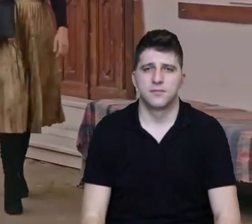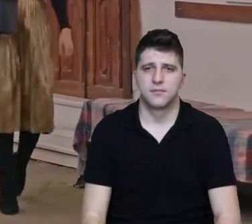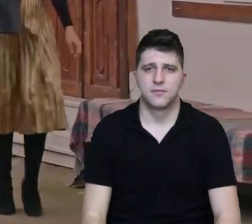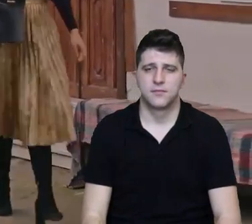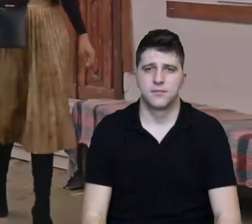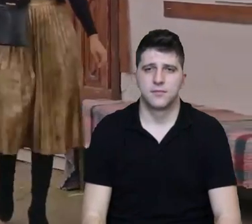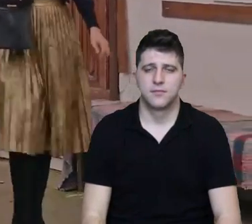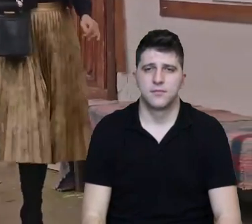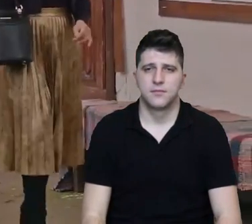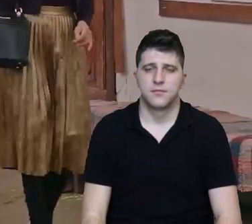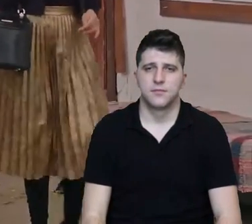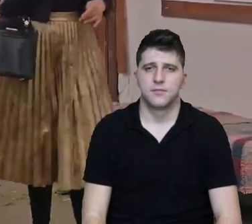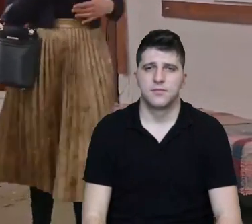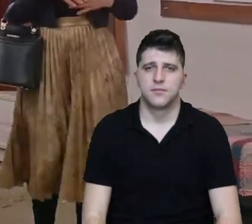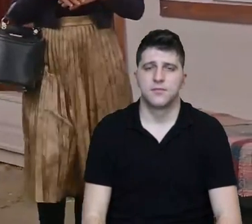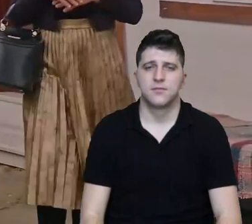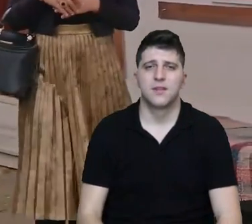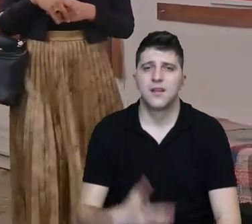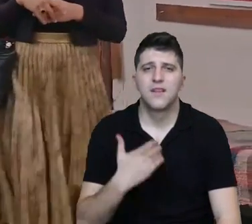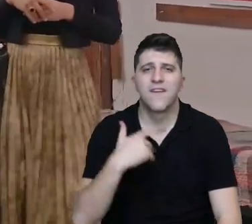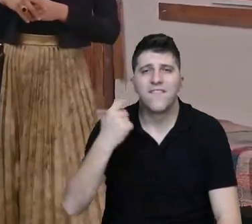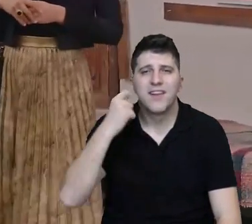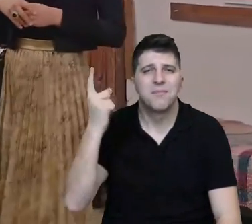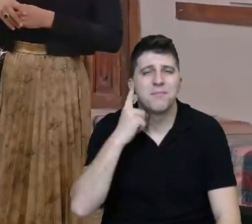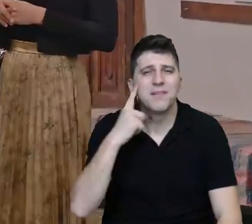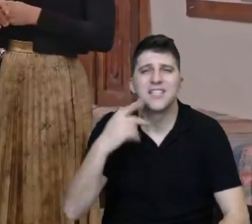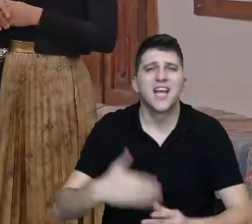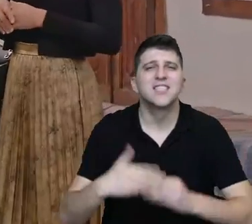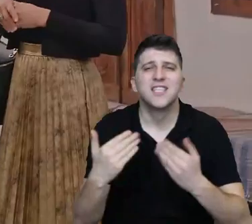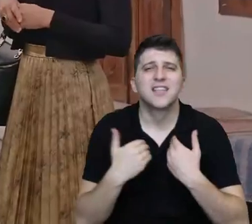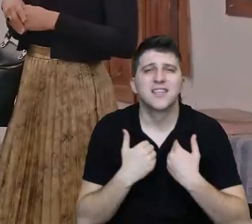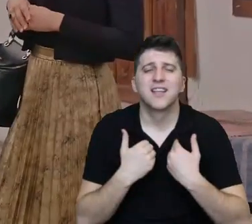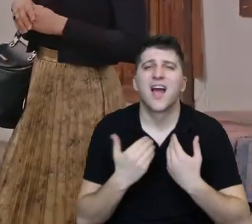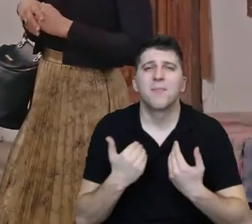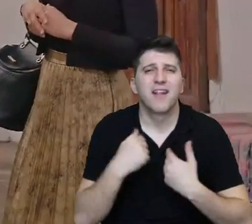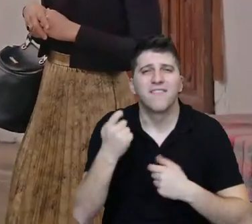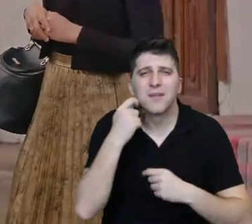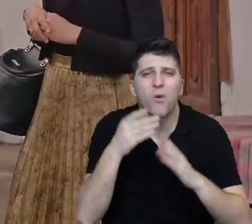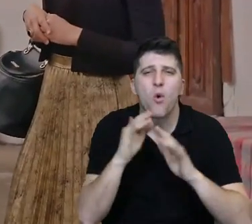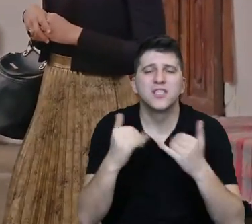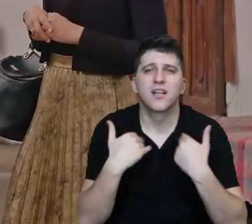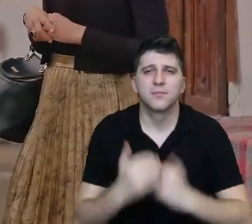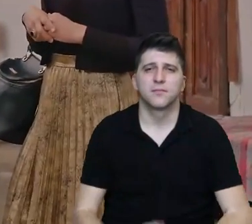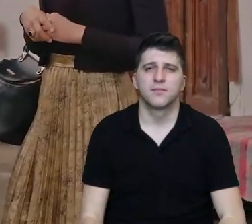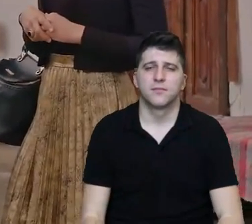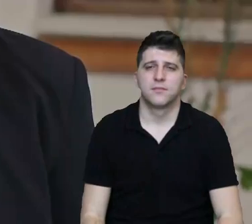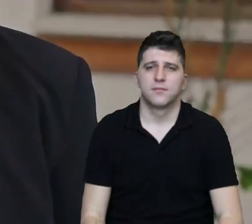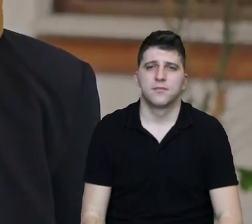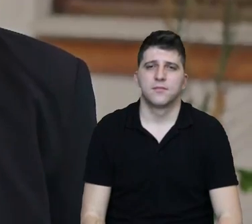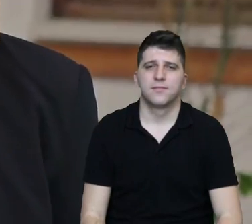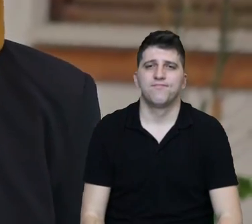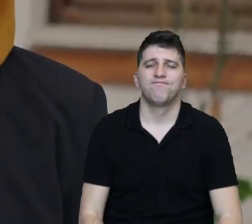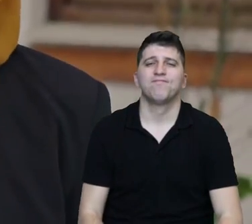şık adım geliyor. Hani beni film yapımcılarıyla tanıştıracaktın? Hani ben de dönem filmlerinde oynayacaktım?